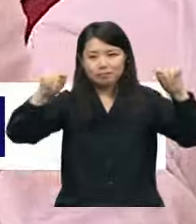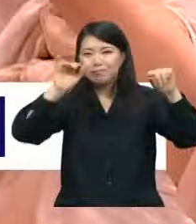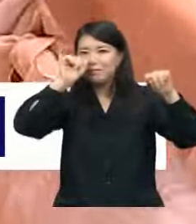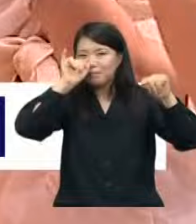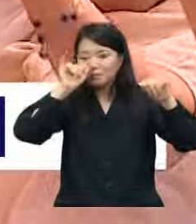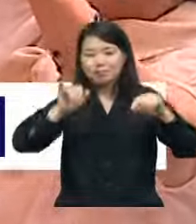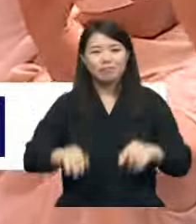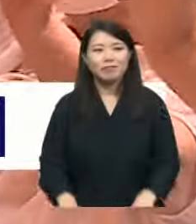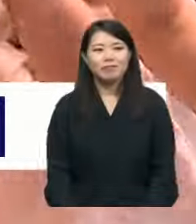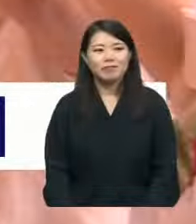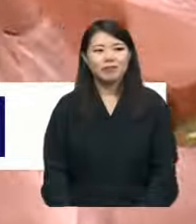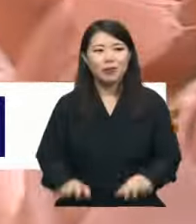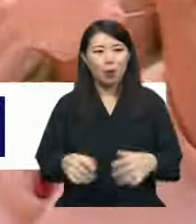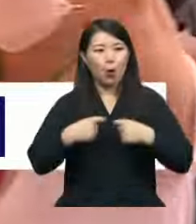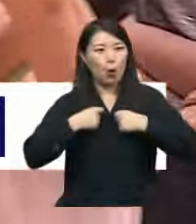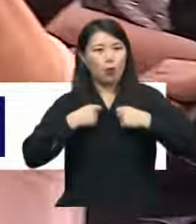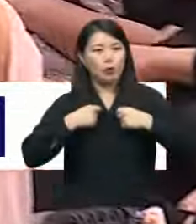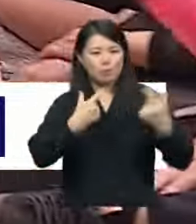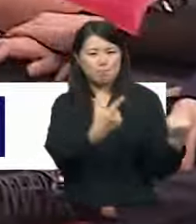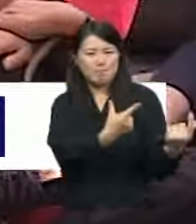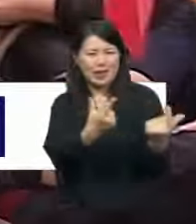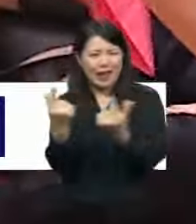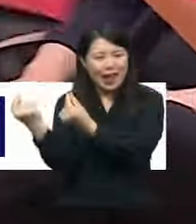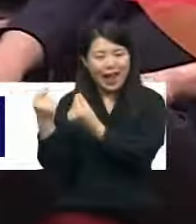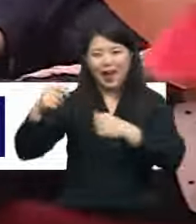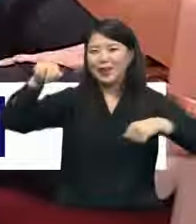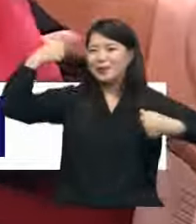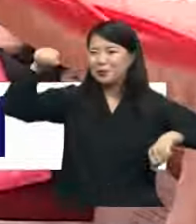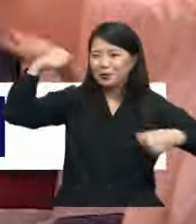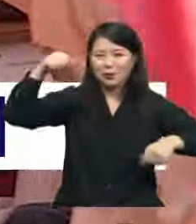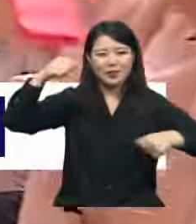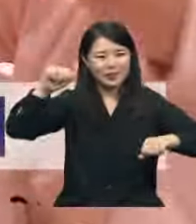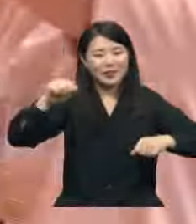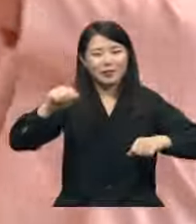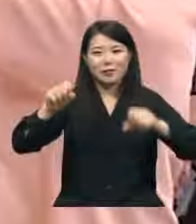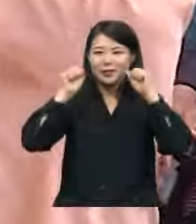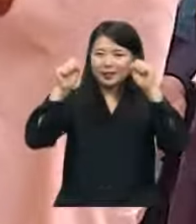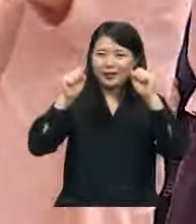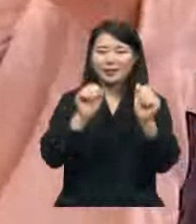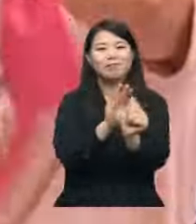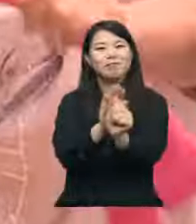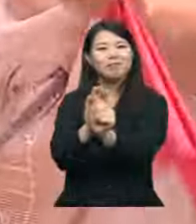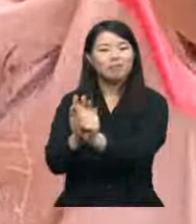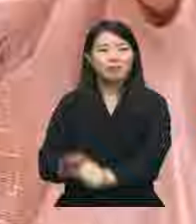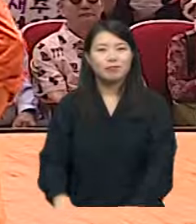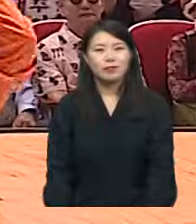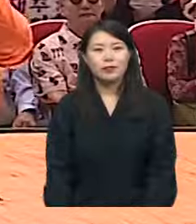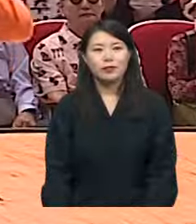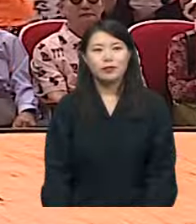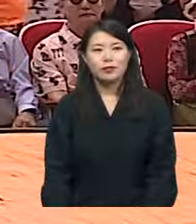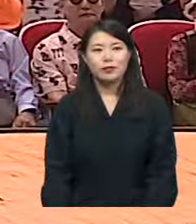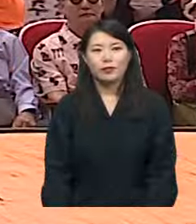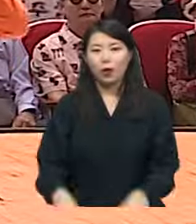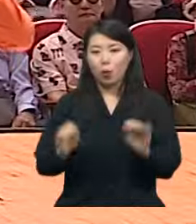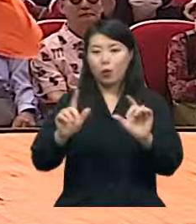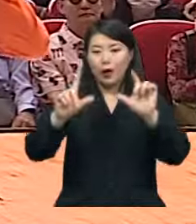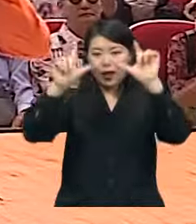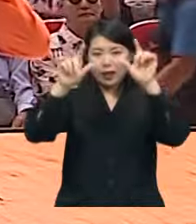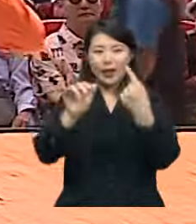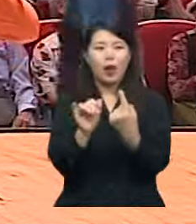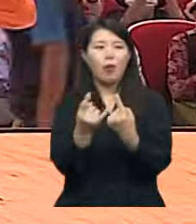기본. 옷까지 맞춰 입고 춤을 추며 온몸으로 기를 불어넣습니다. 올해 처음